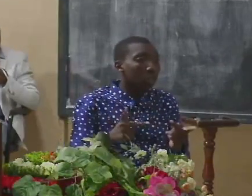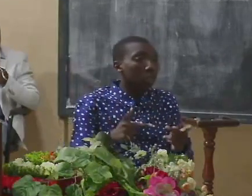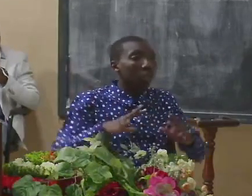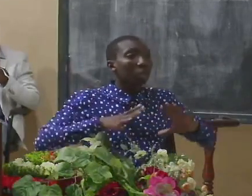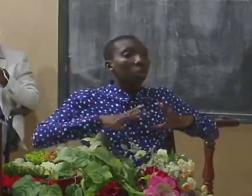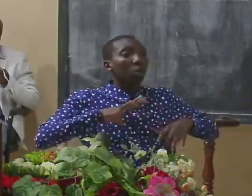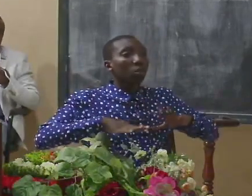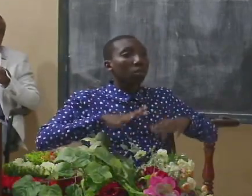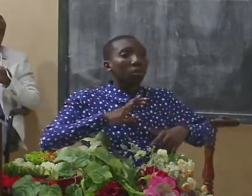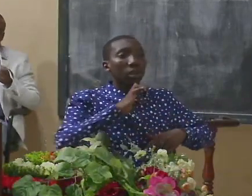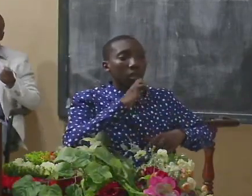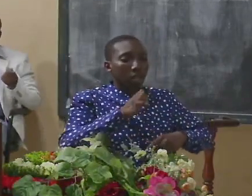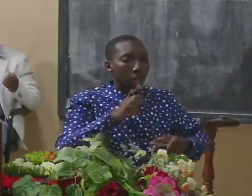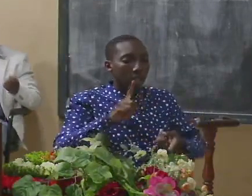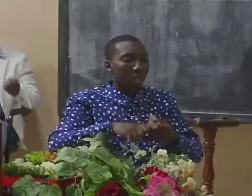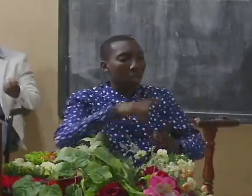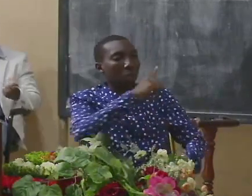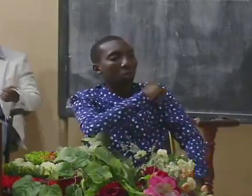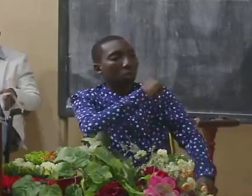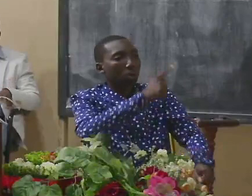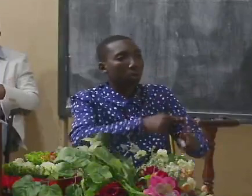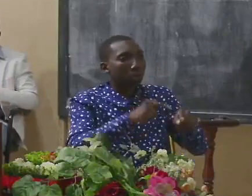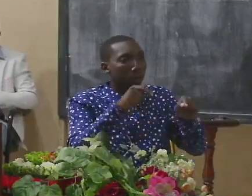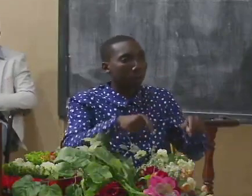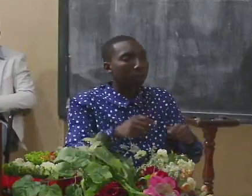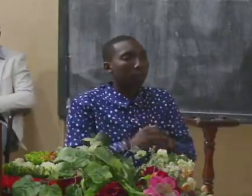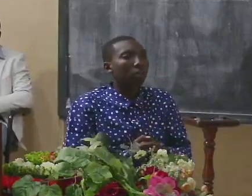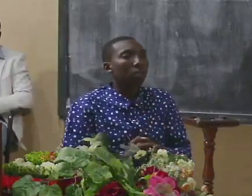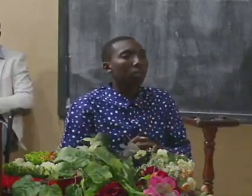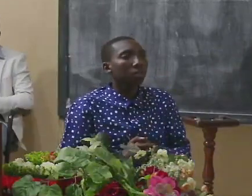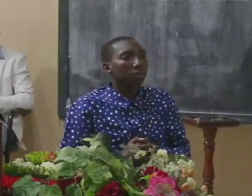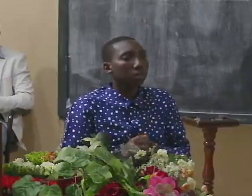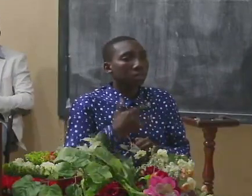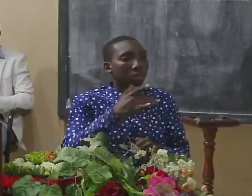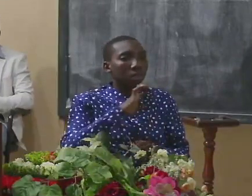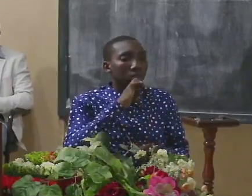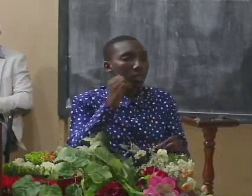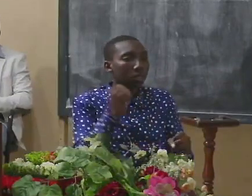pendant tout ce temps de confinement, est ici à Goma,